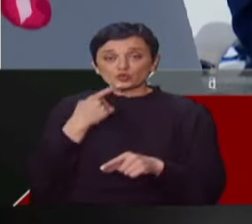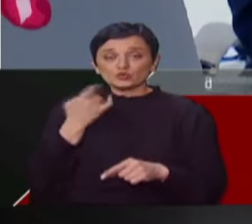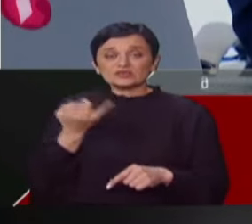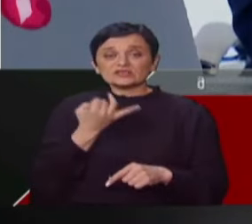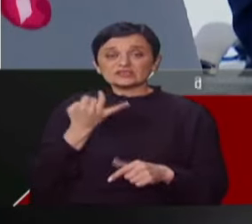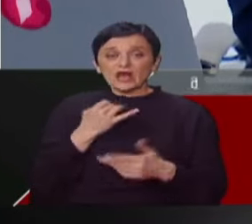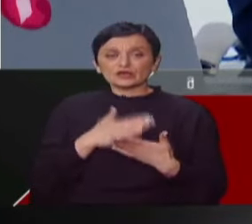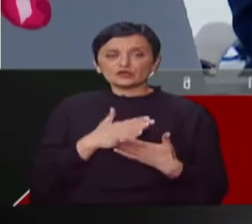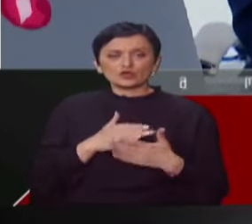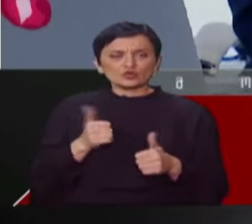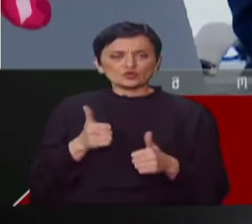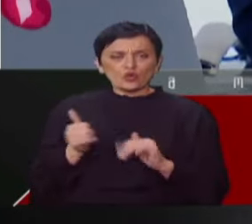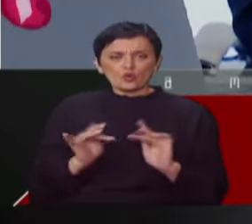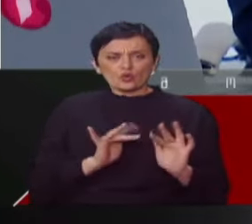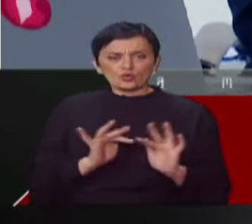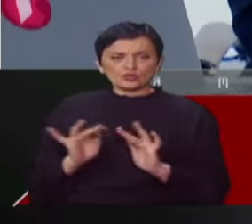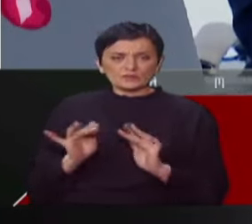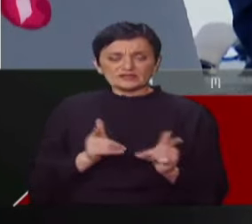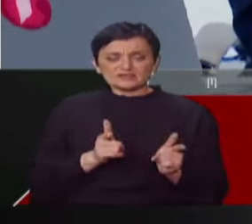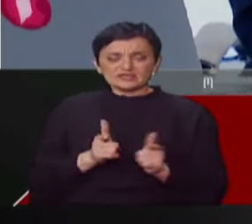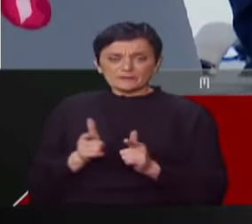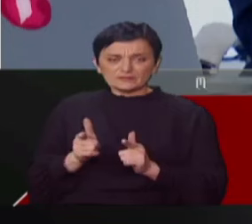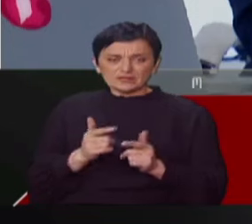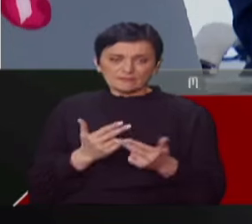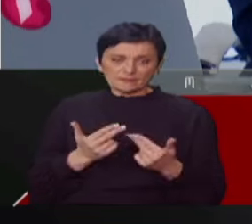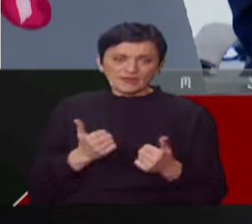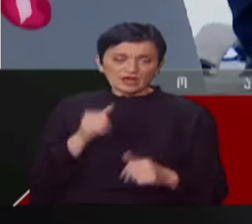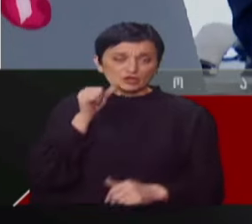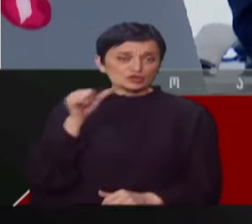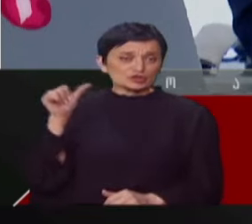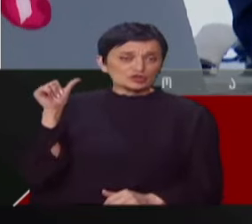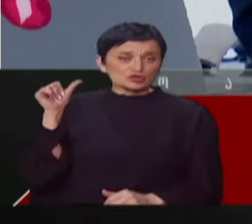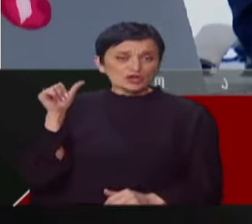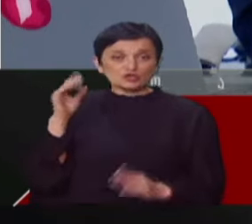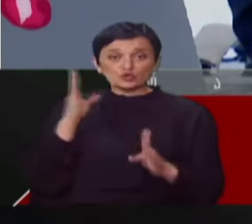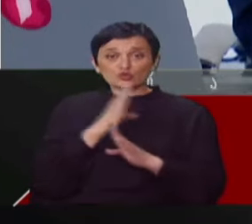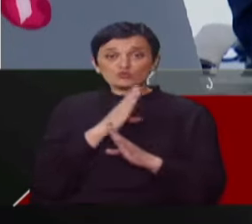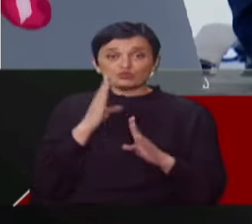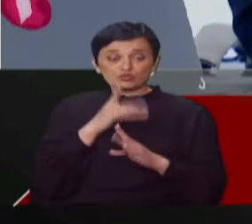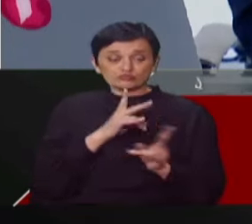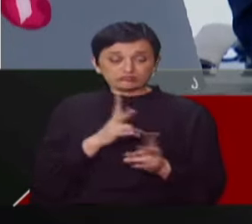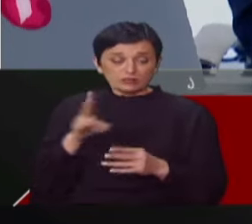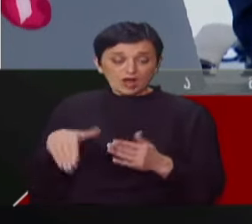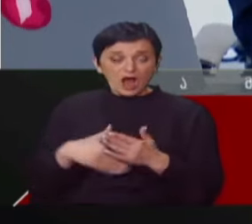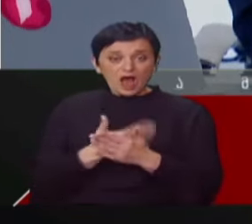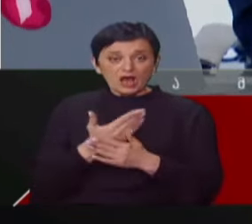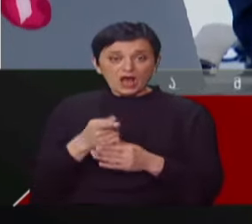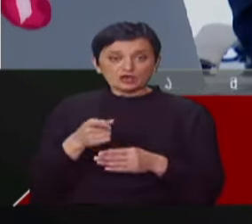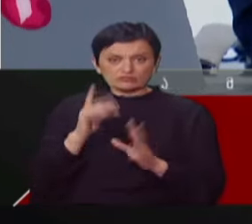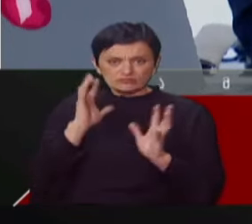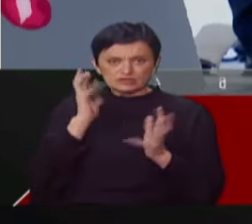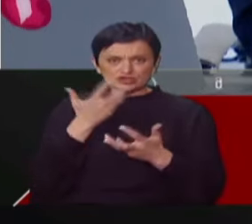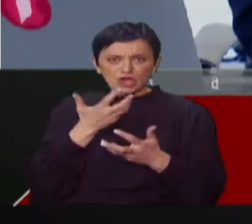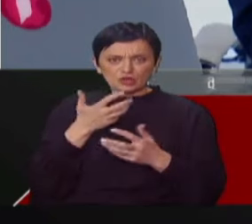არის, როგორ მიმდინარეობს სამზადისი და ასევე შარშან განვითარებულმა ბუნებრივმა მოვლენებმა ახალი ბულვარის ტერიტორია